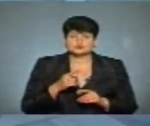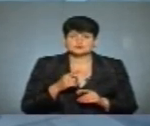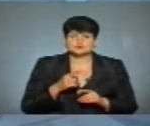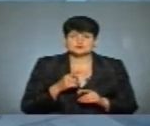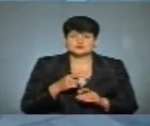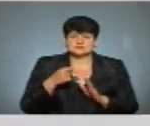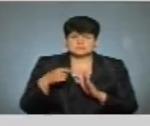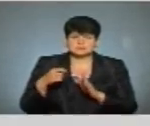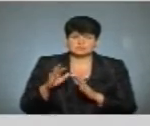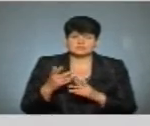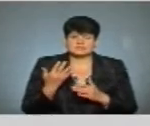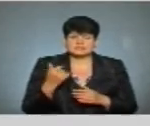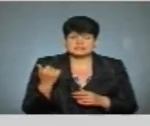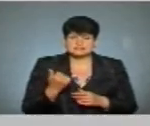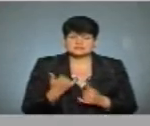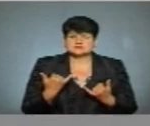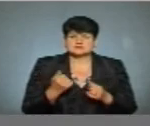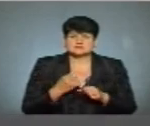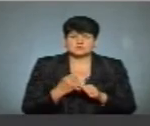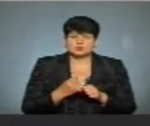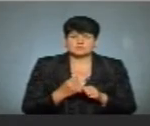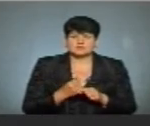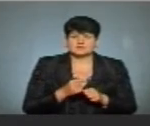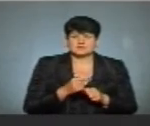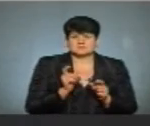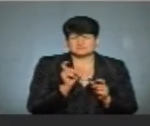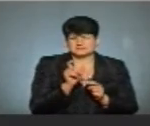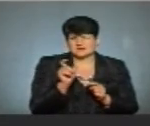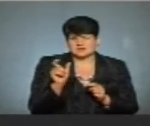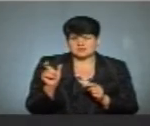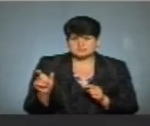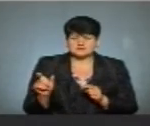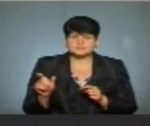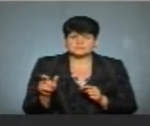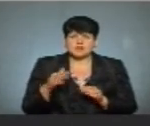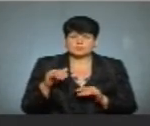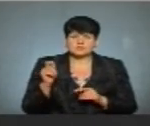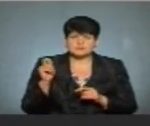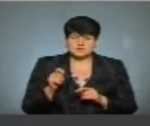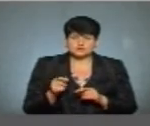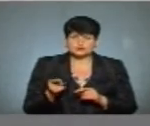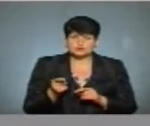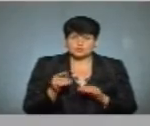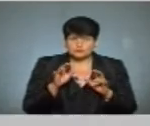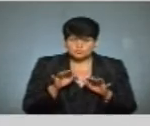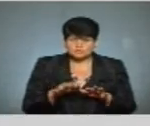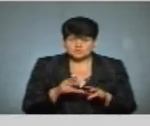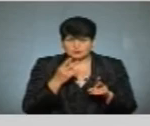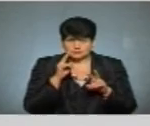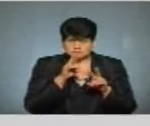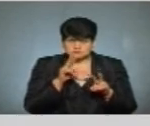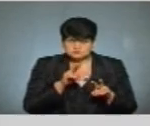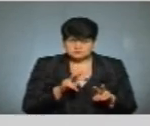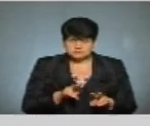кілька тижнів. Зараз ми такі робимо більше, я думаю, пристрілочні кадри, через те, що потім я приїду до комп'ютера, їх відкрию і ще раз буду